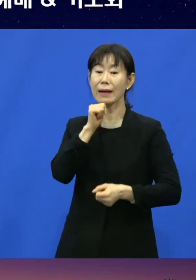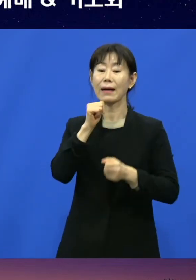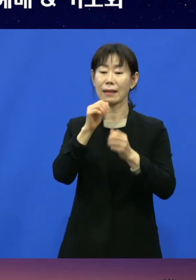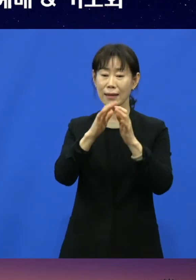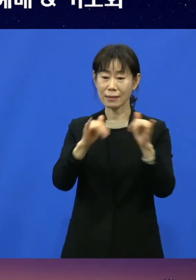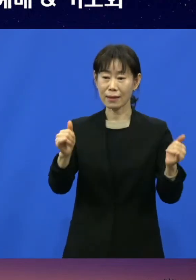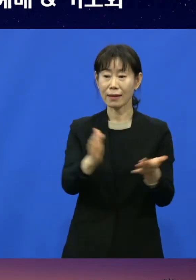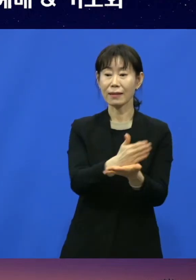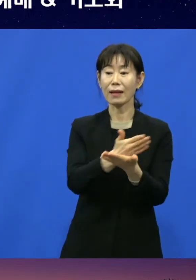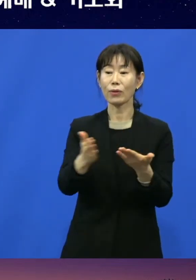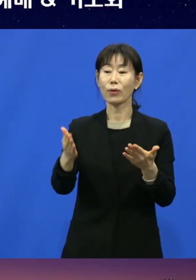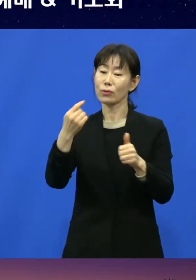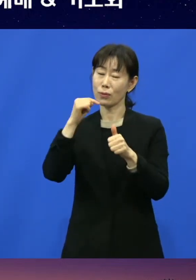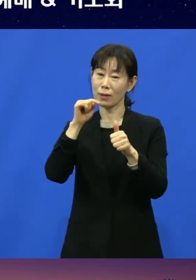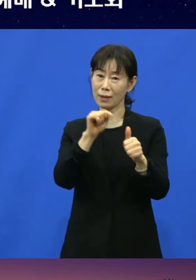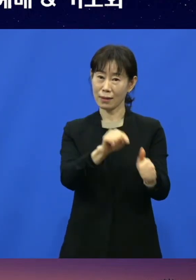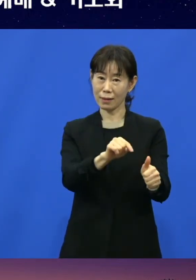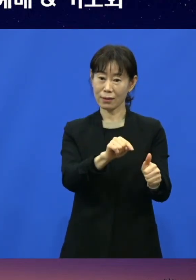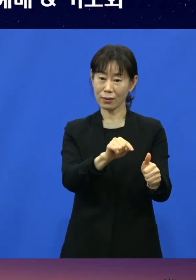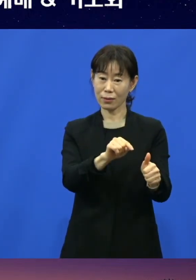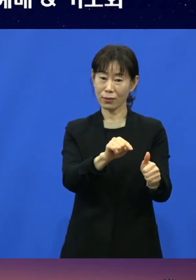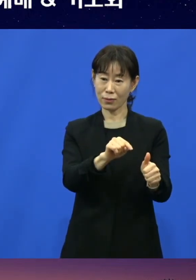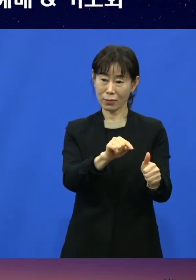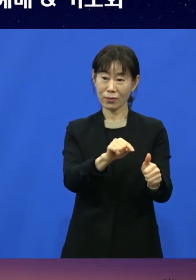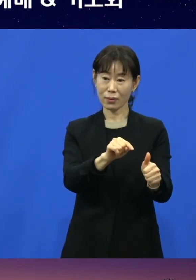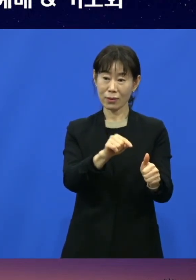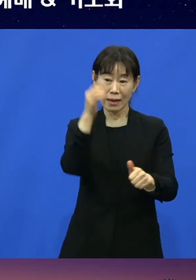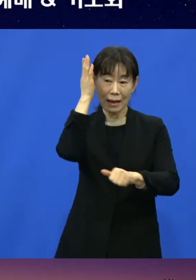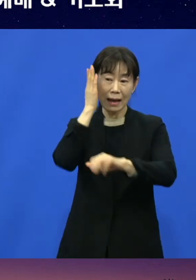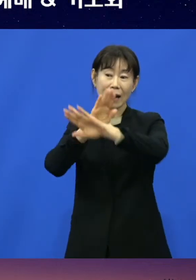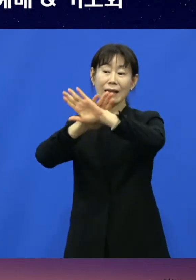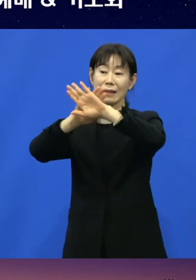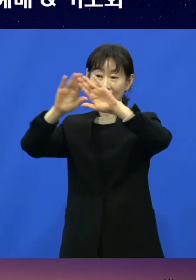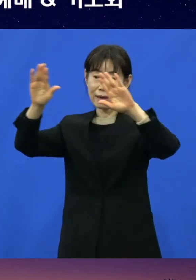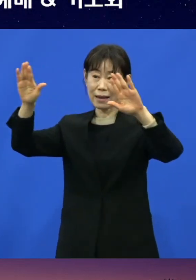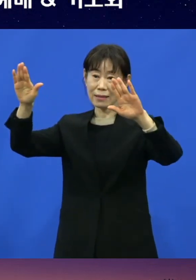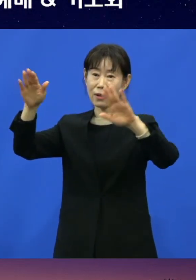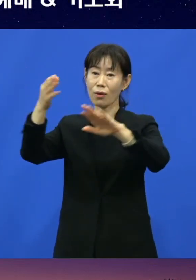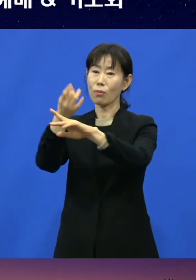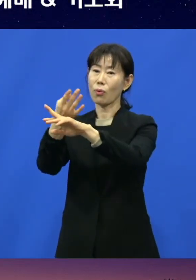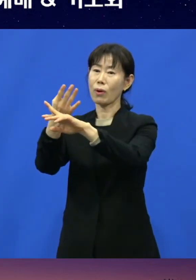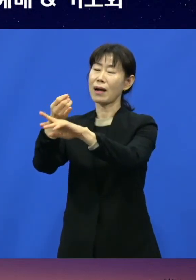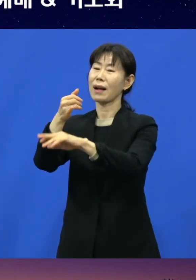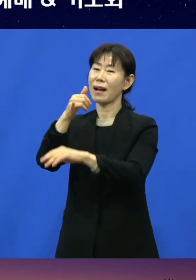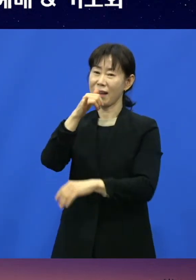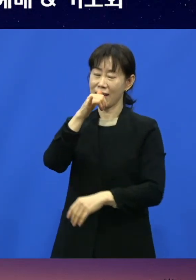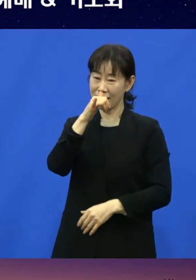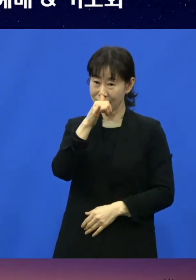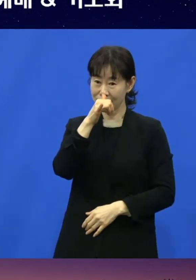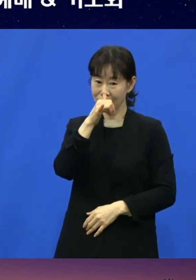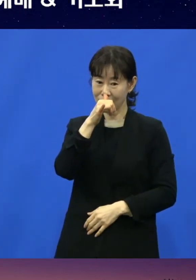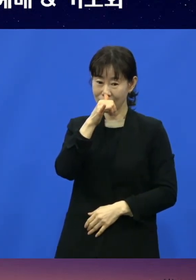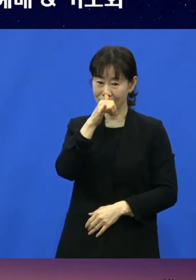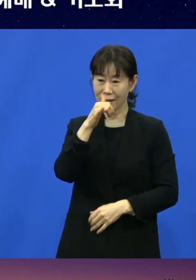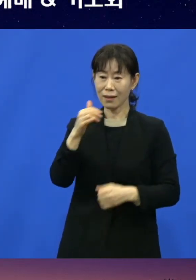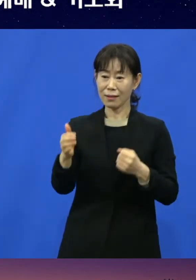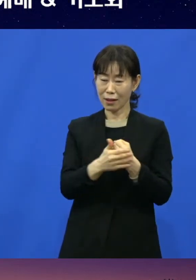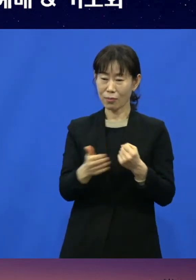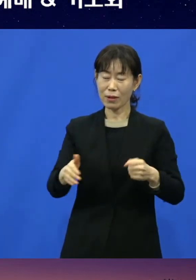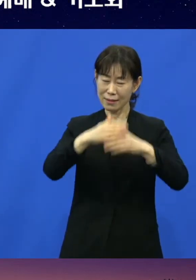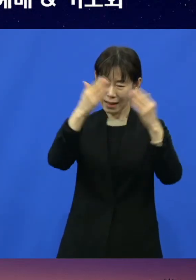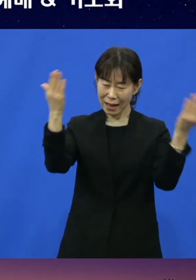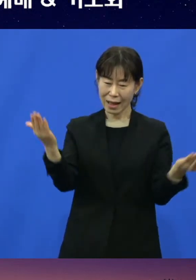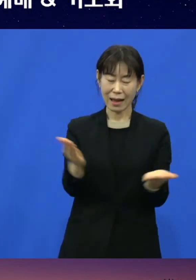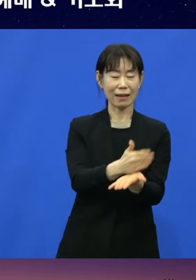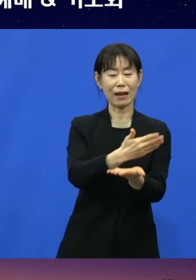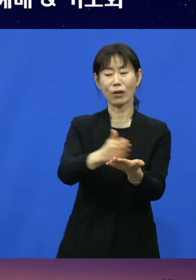하늘에서 내게 보화가 있을 것이다. 그러니까 다 팔고 나눠주고 그 다음에 나를